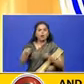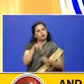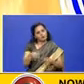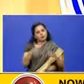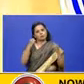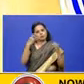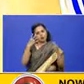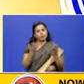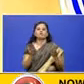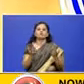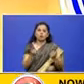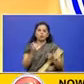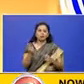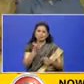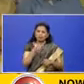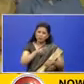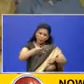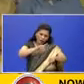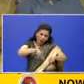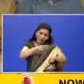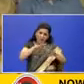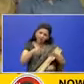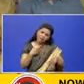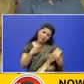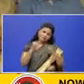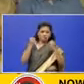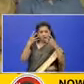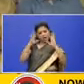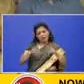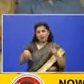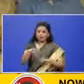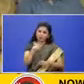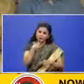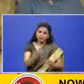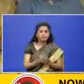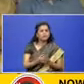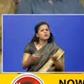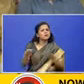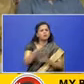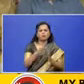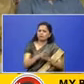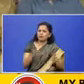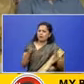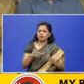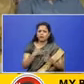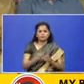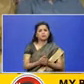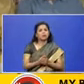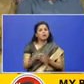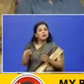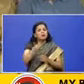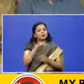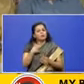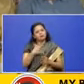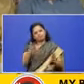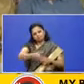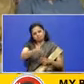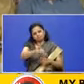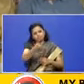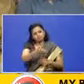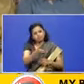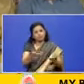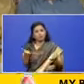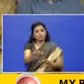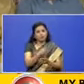हैं। 24 घंटे सर हमारे घर में बिजली आती है और हम बहुत खुश हैं। चलिए, मेरी आपको बहुत शुभकामनाएं हैं। जो